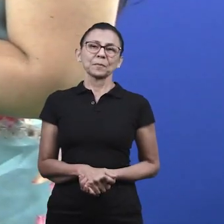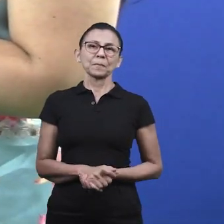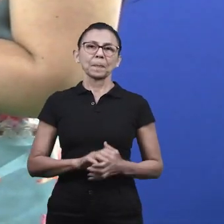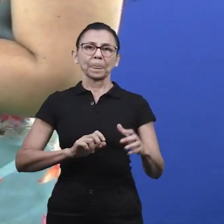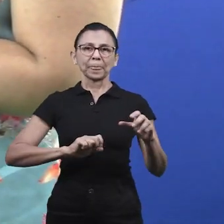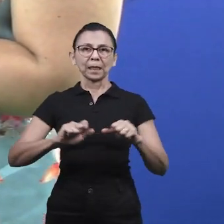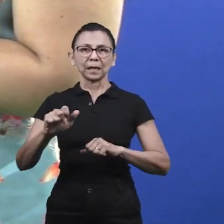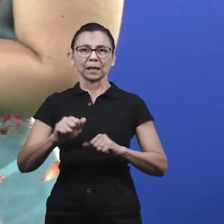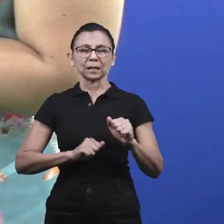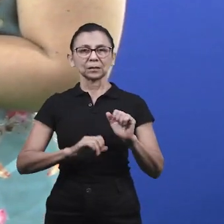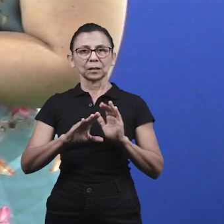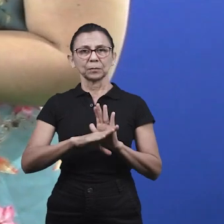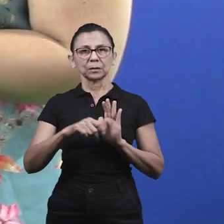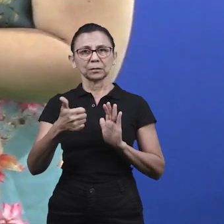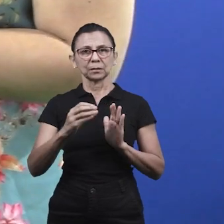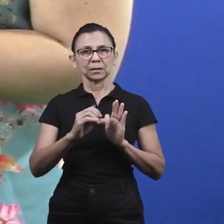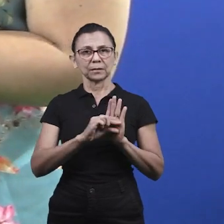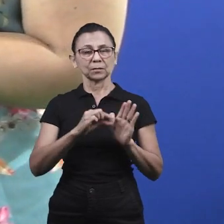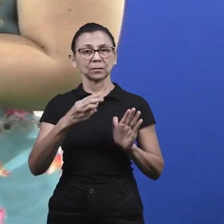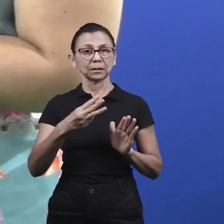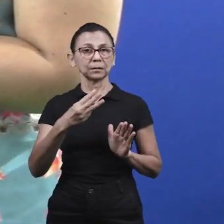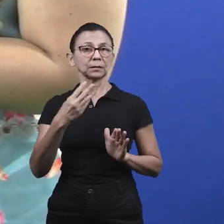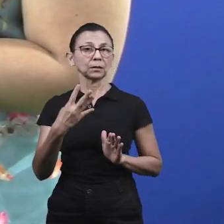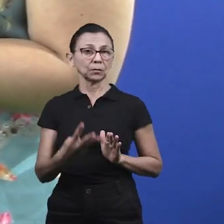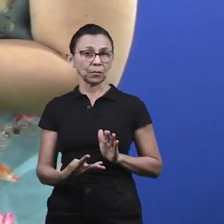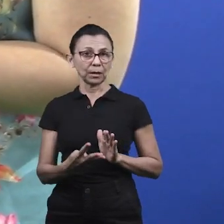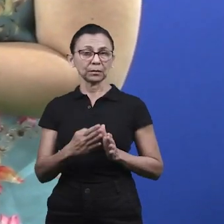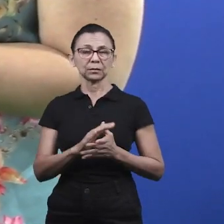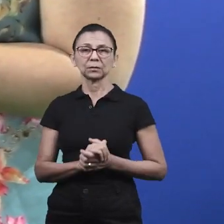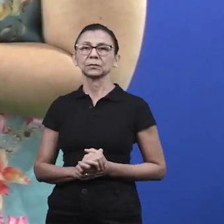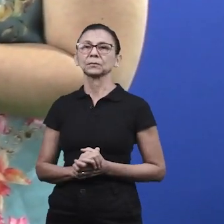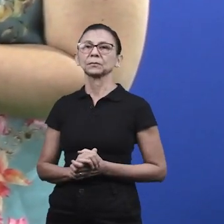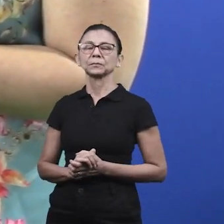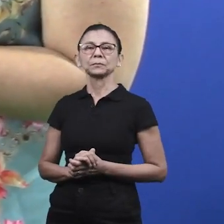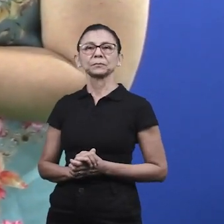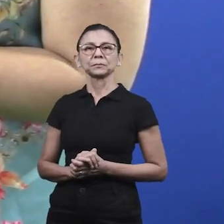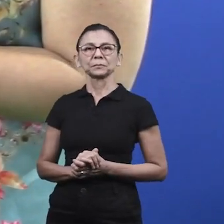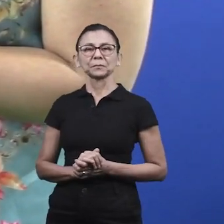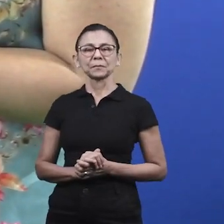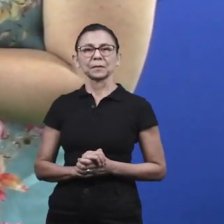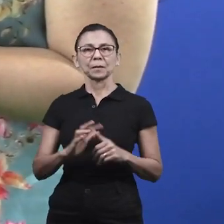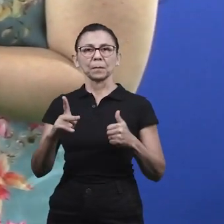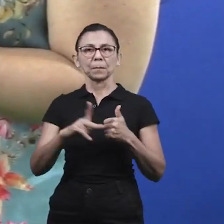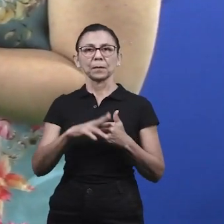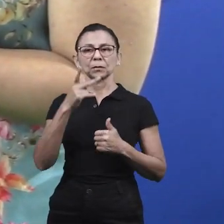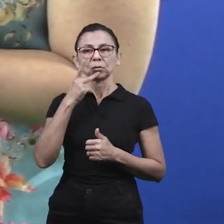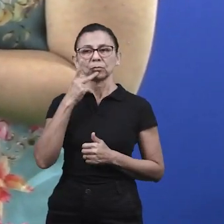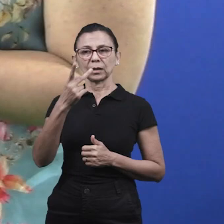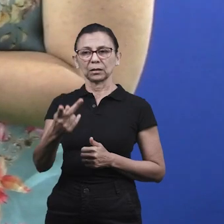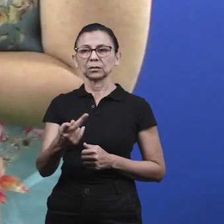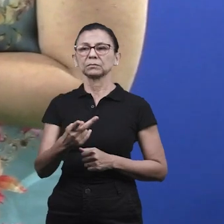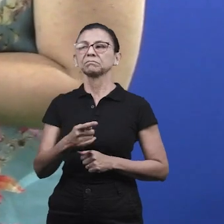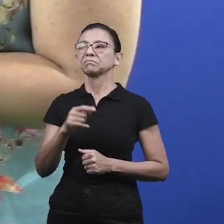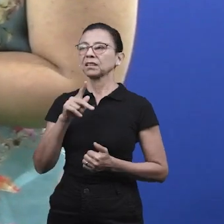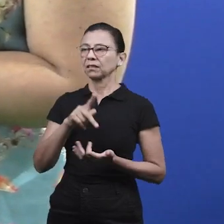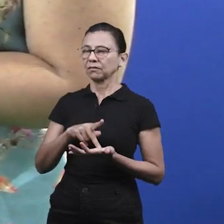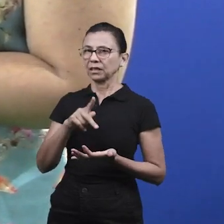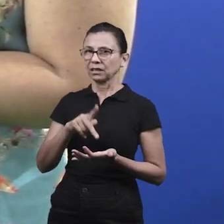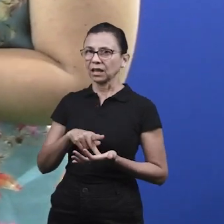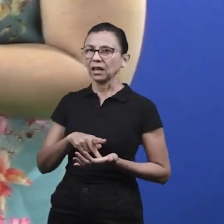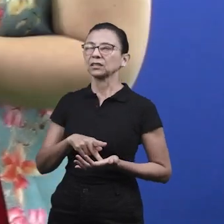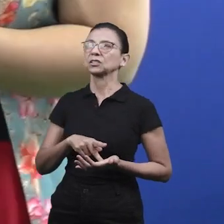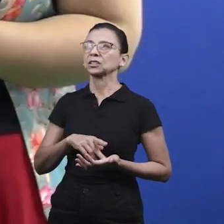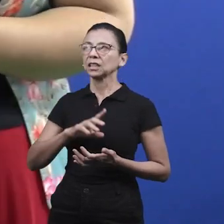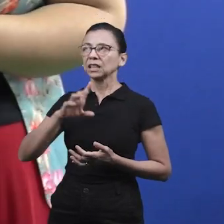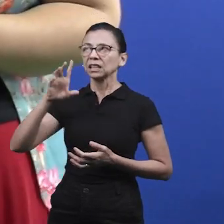Acte 10, 34, la parole nous dit que quand Pierre a ouvert la bouche, il a dit, je reconnais